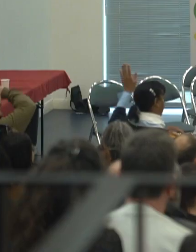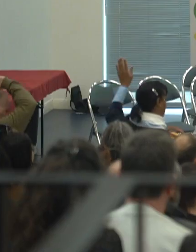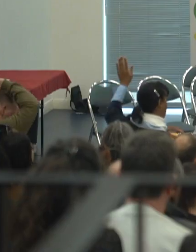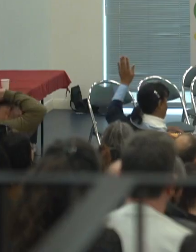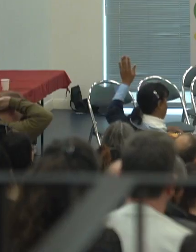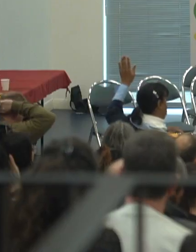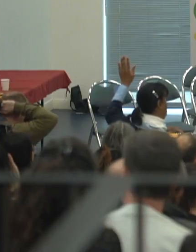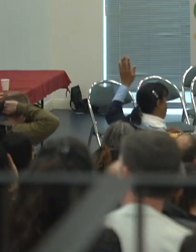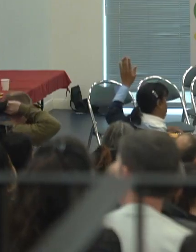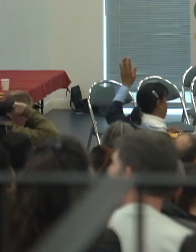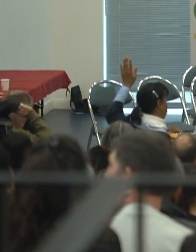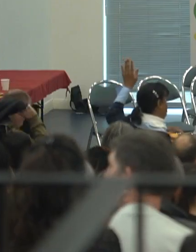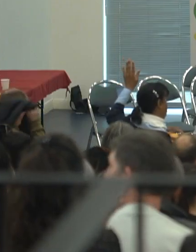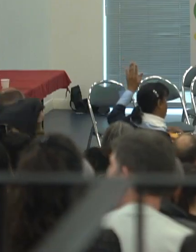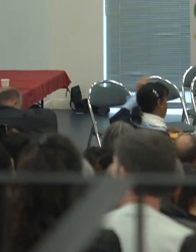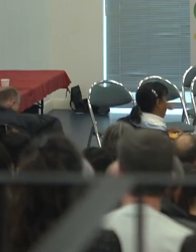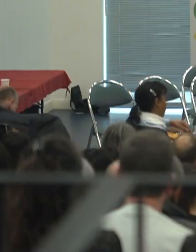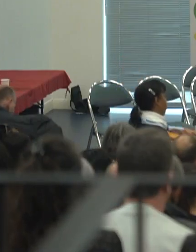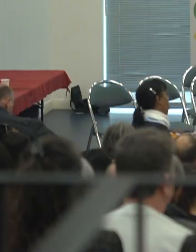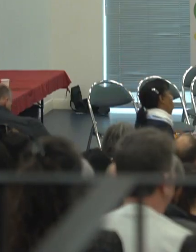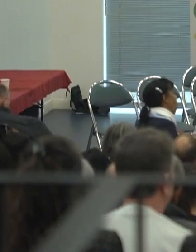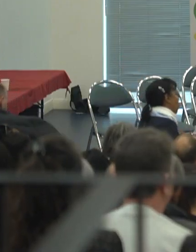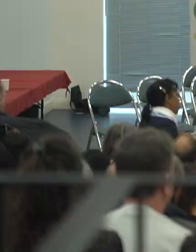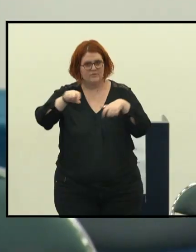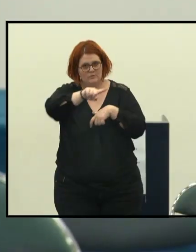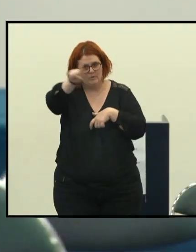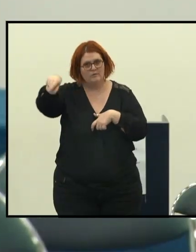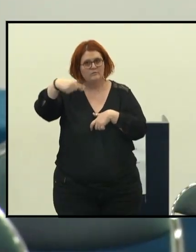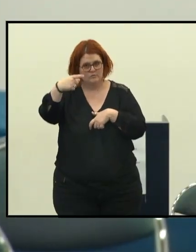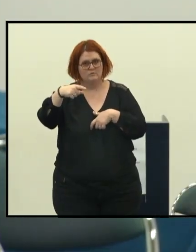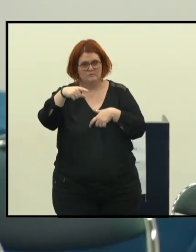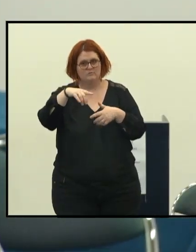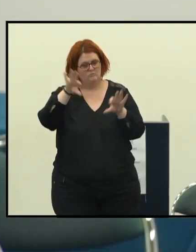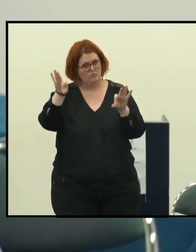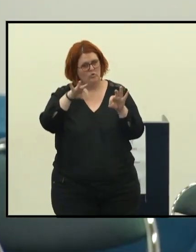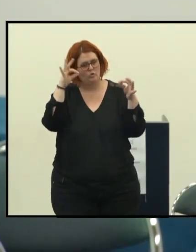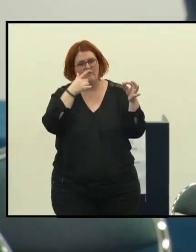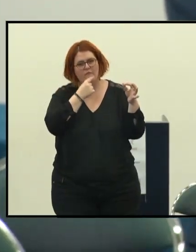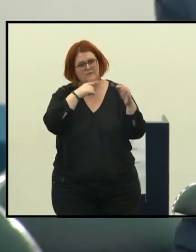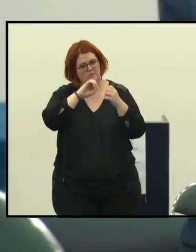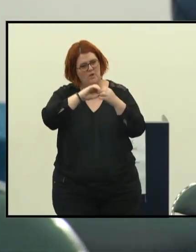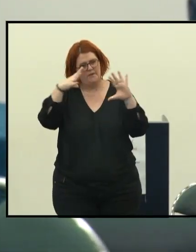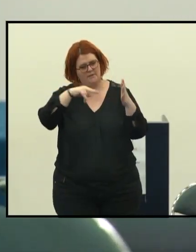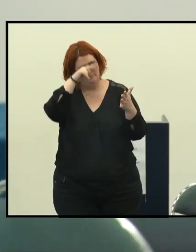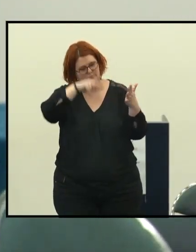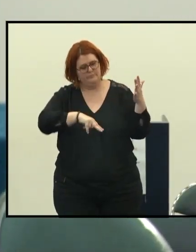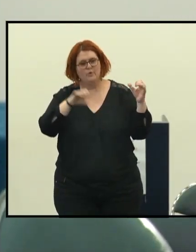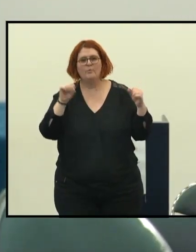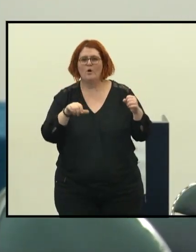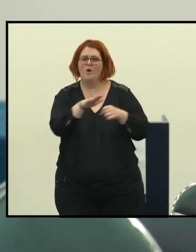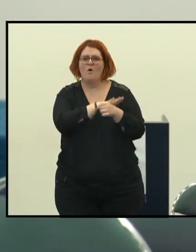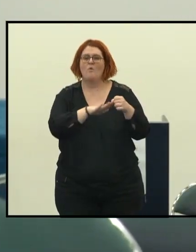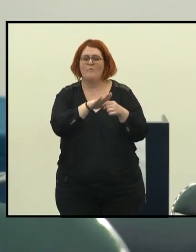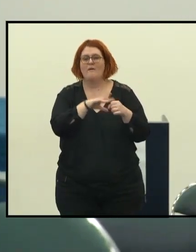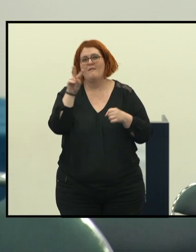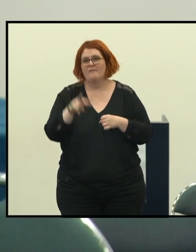2022? Voilà, donc pas encore grand monde, donc je vous invite, vous pouvez le trouver très facilement sur Internet, et je vous invite à le lire parce que